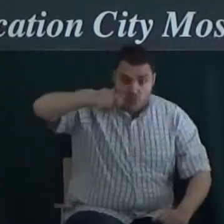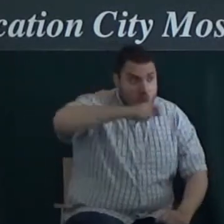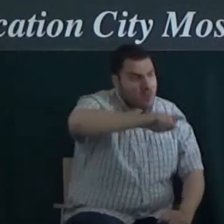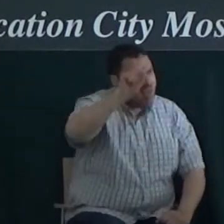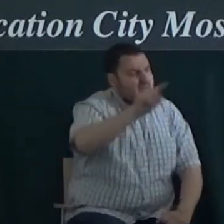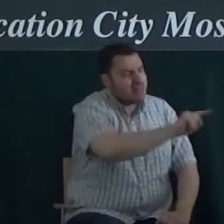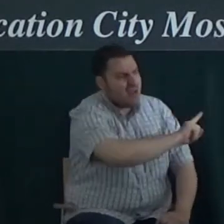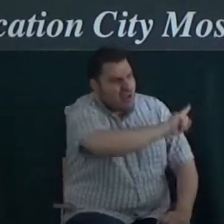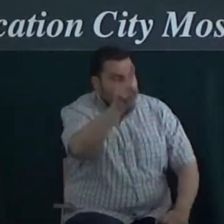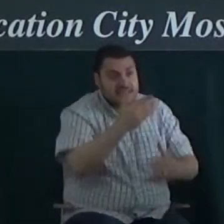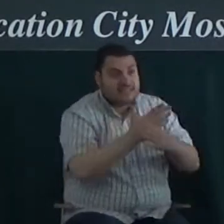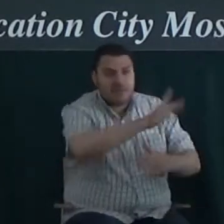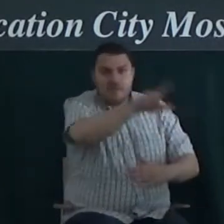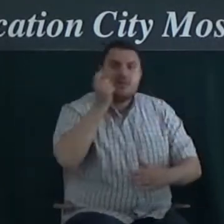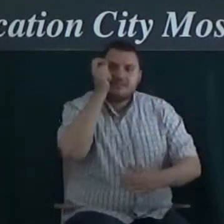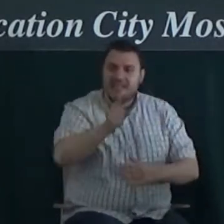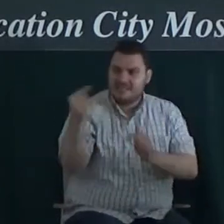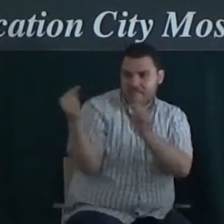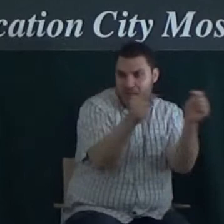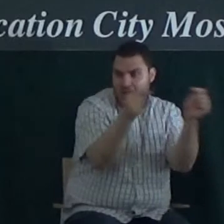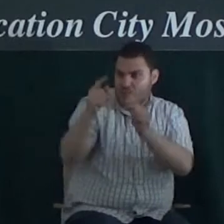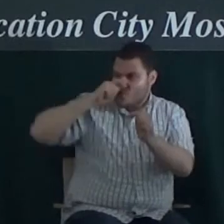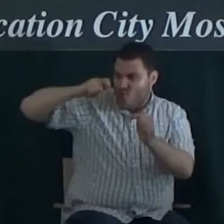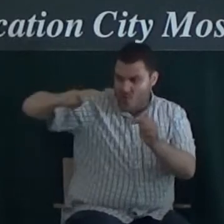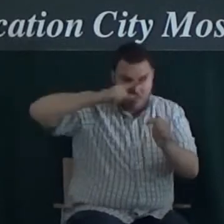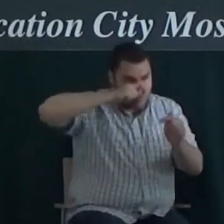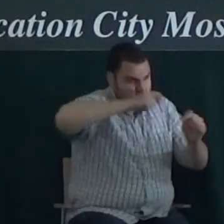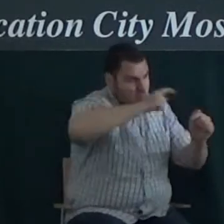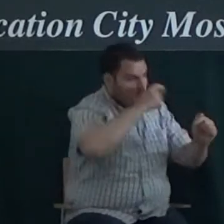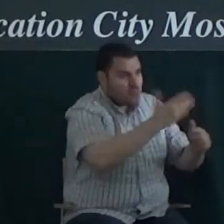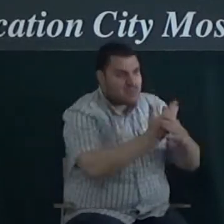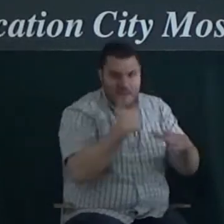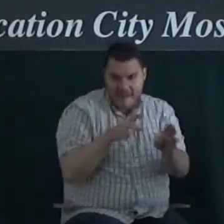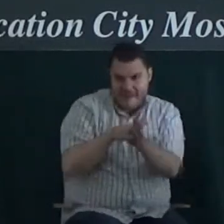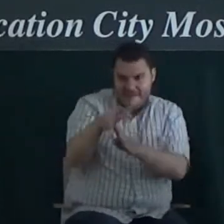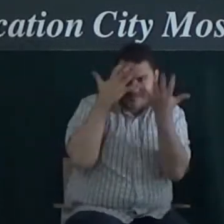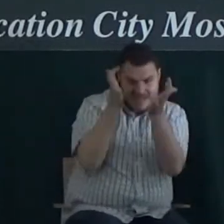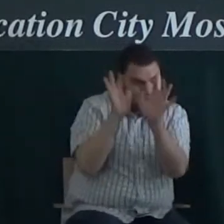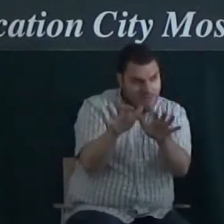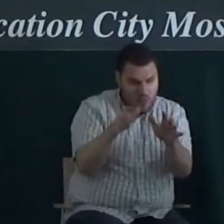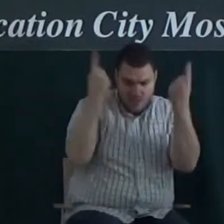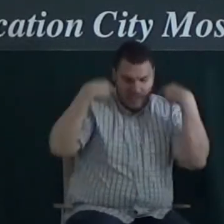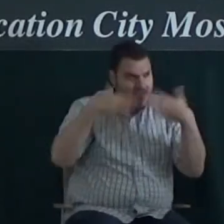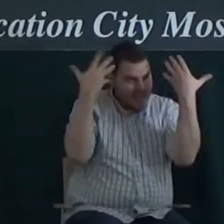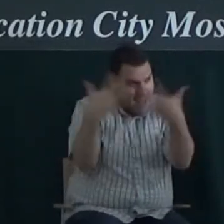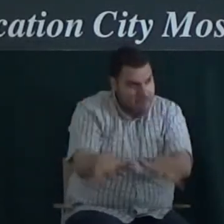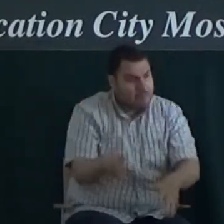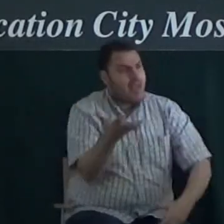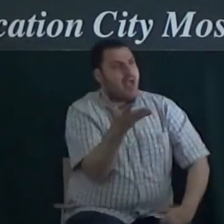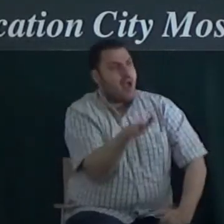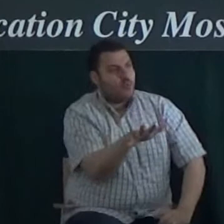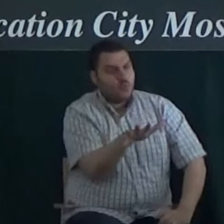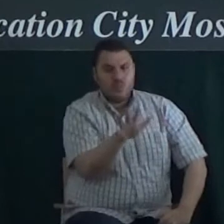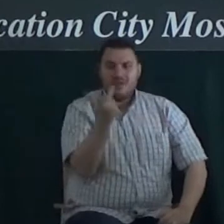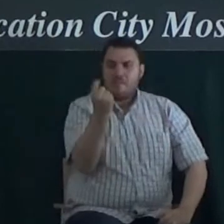تظالموا، أي لا يظلم أحد منكم الآخر فيضره في جسده أو يضره في ماله أو يهتك